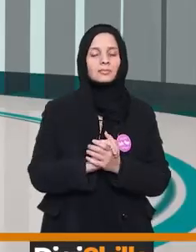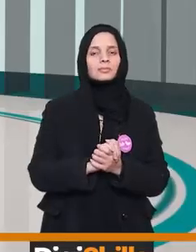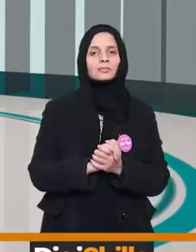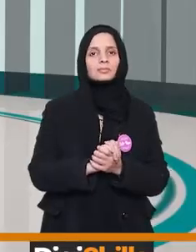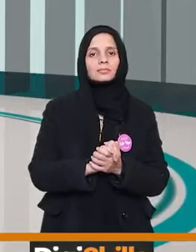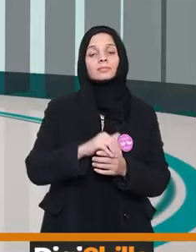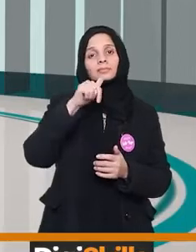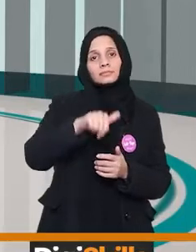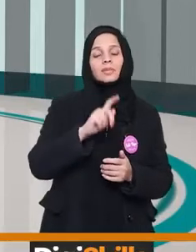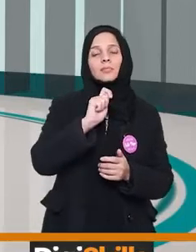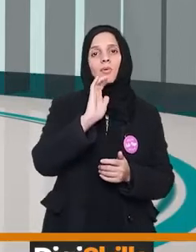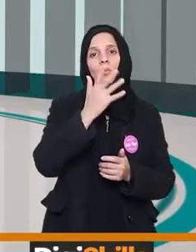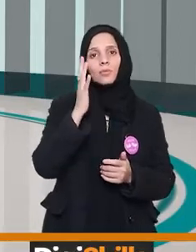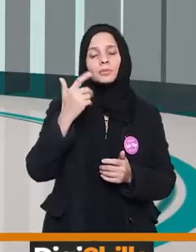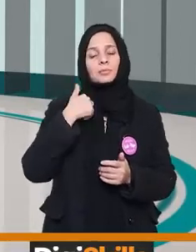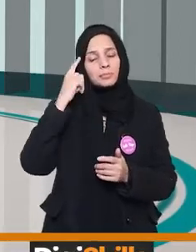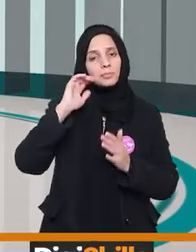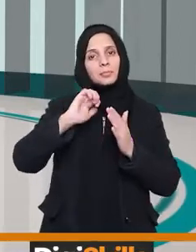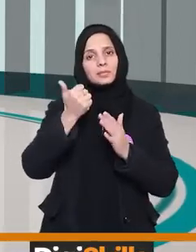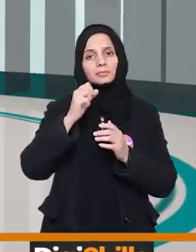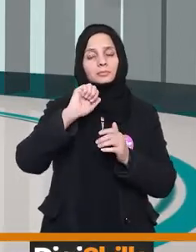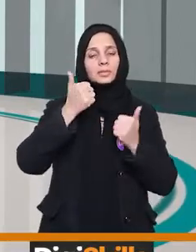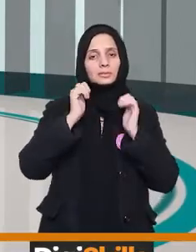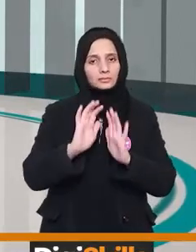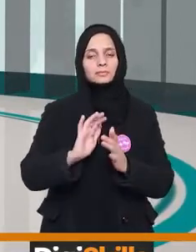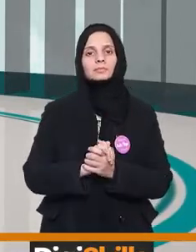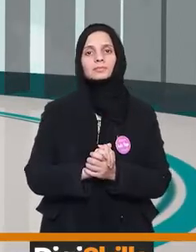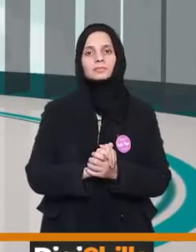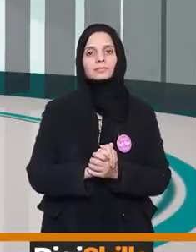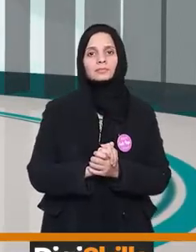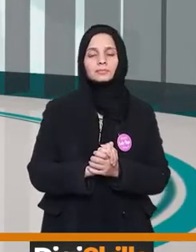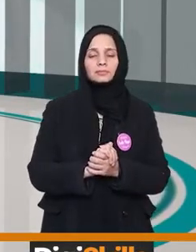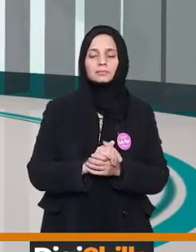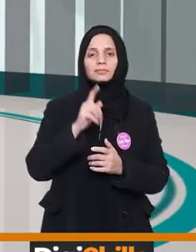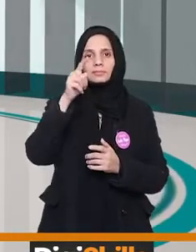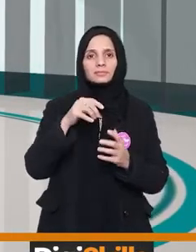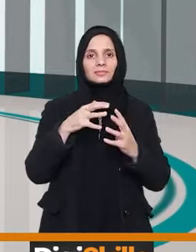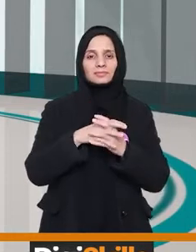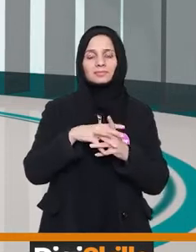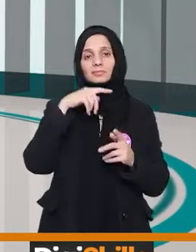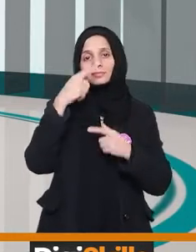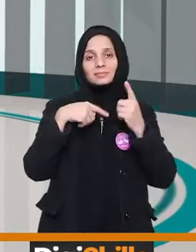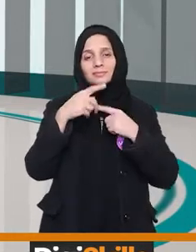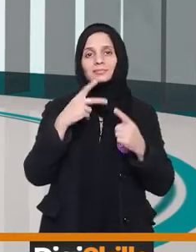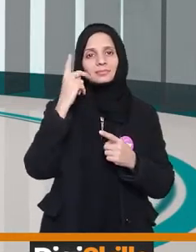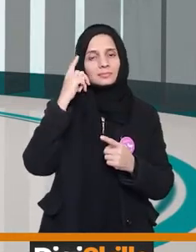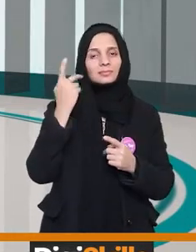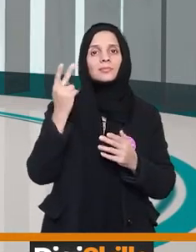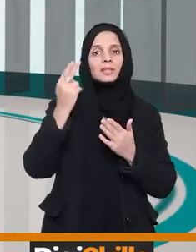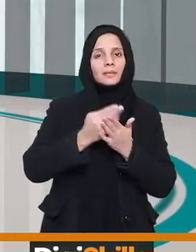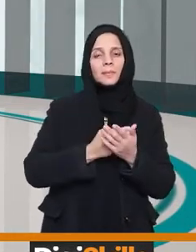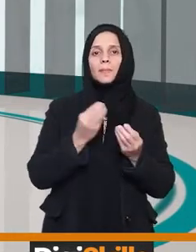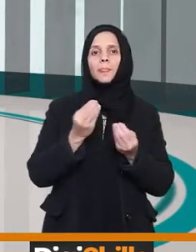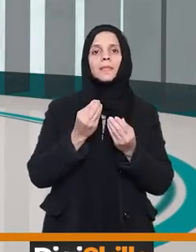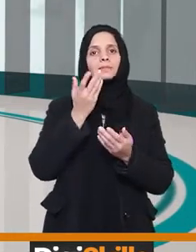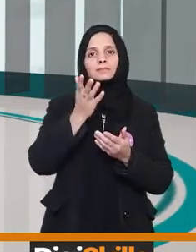ہے، آج میں نے اتنے پروجیکٹس کو سکسیسفلی ون کرنا ہے، تو یہ جو ورڈ ہے نا ایٹیچیوڈ، یہی آپ